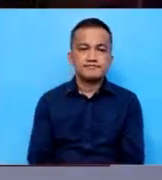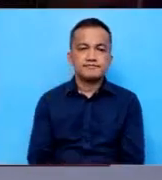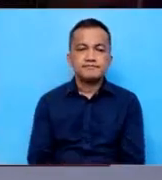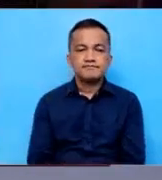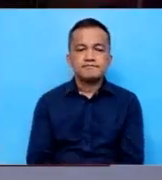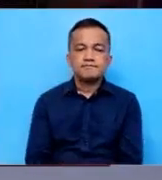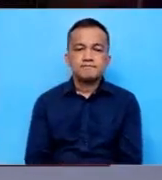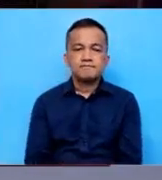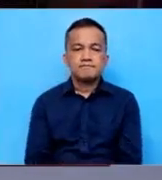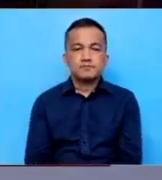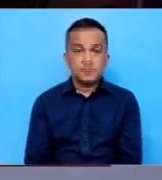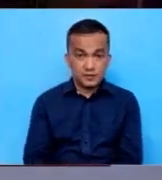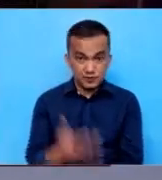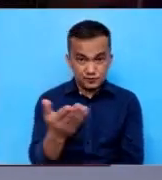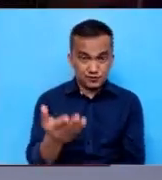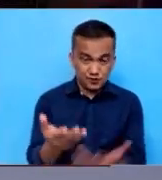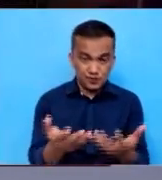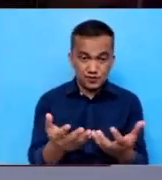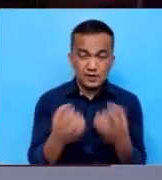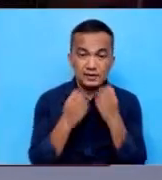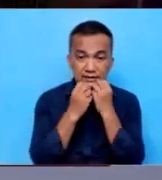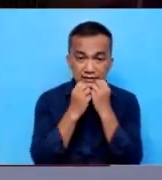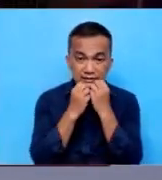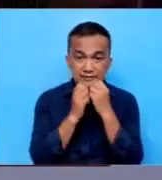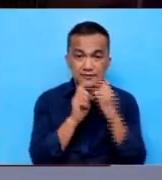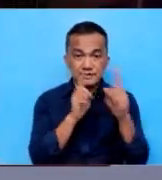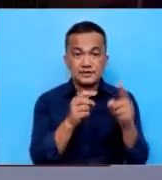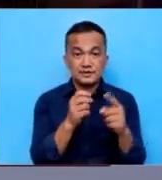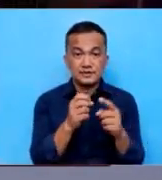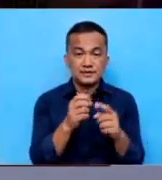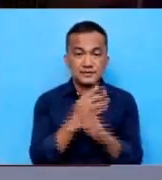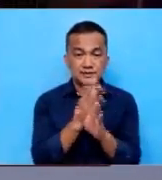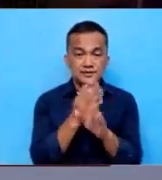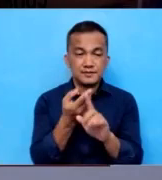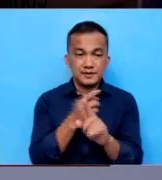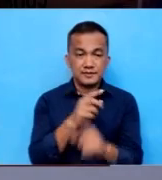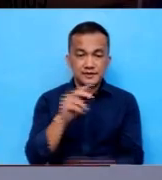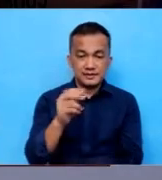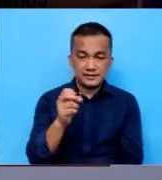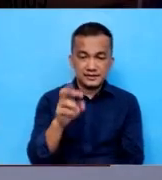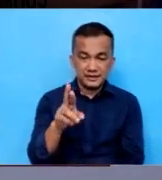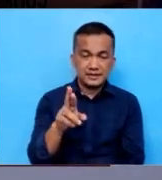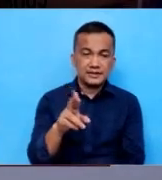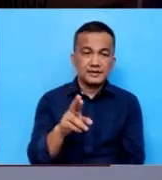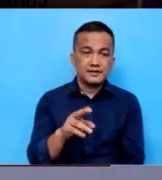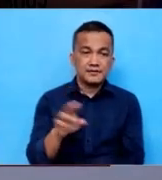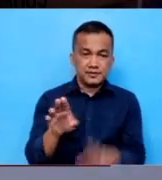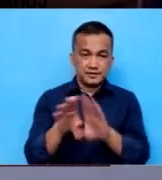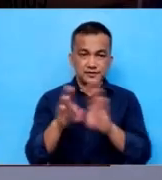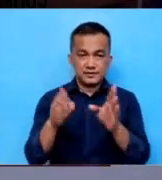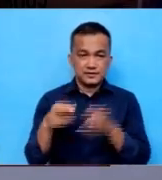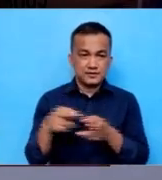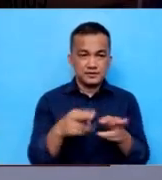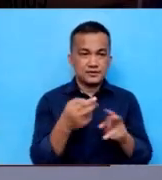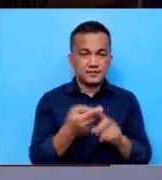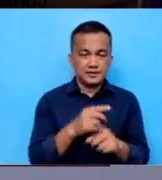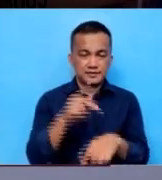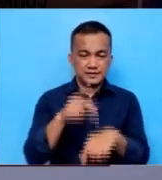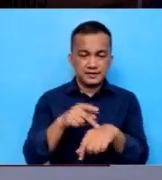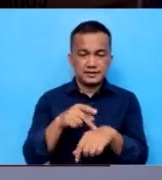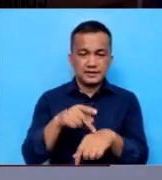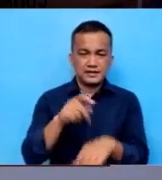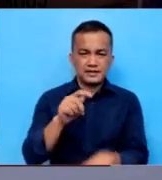sa mga nais pong makatipid sa biyahe pa Davao mula Metro Manila, binuksan na ang ruta papunta roon mula sa Paranaque Integrated